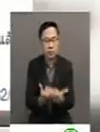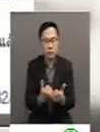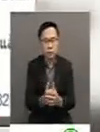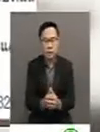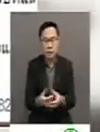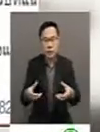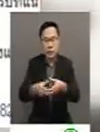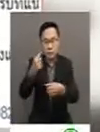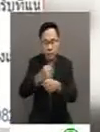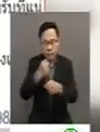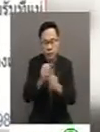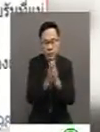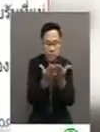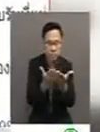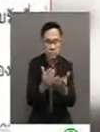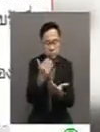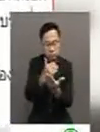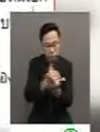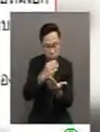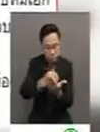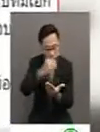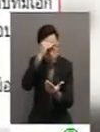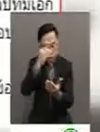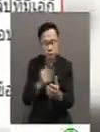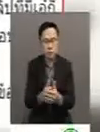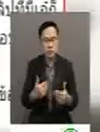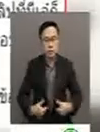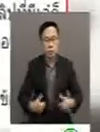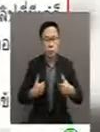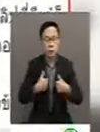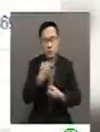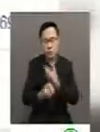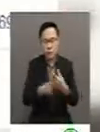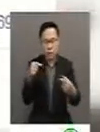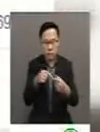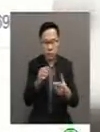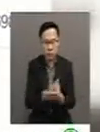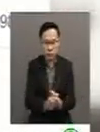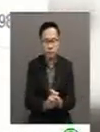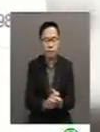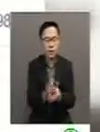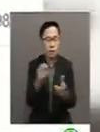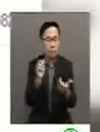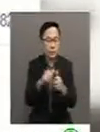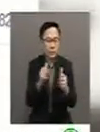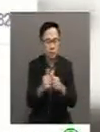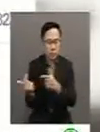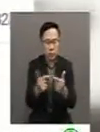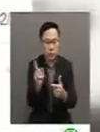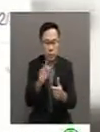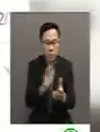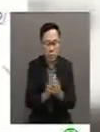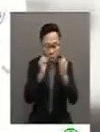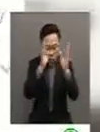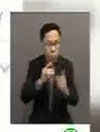นามของคณะผู้จัดทำบทเรียนฟรีทางไกลเข็มทิศชีวิตส่งเอกสารมาถึงสื่อมวลชนนะคะชี้แจงเรื่องที่เกิดขึ้นโดยระบุ